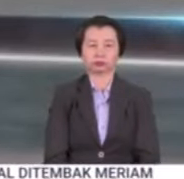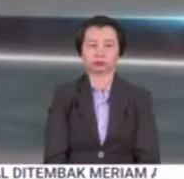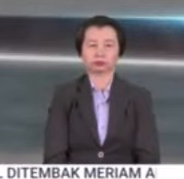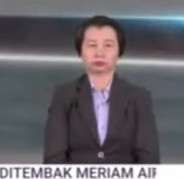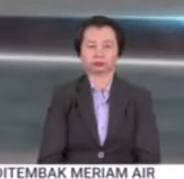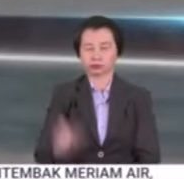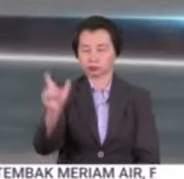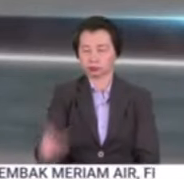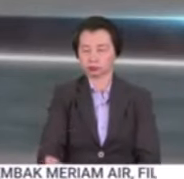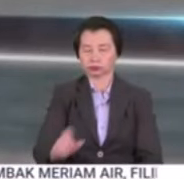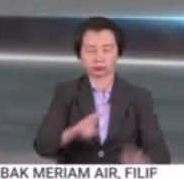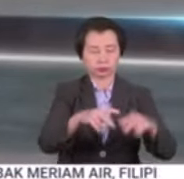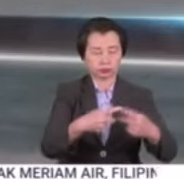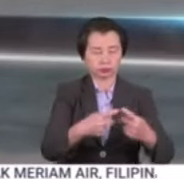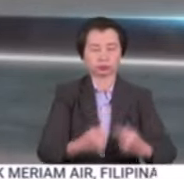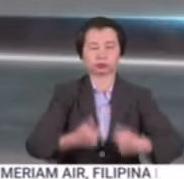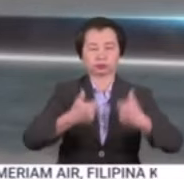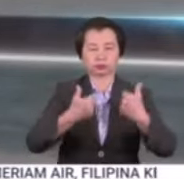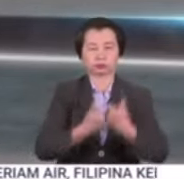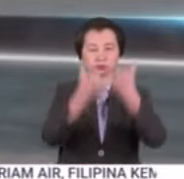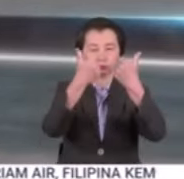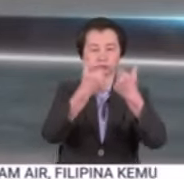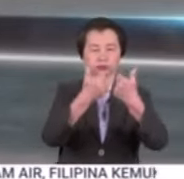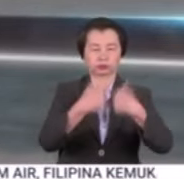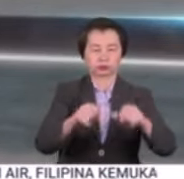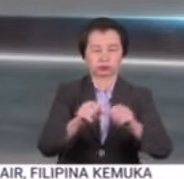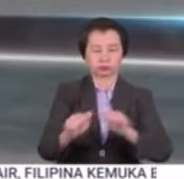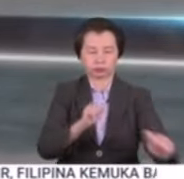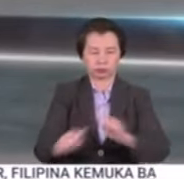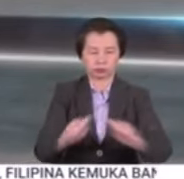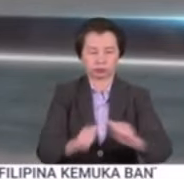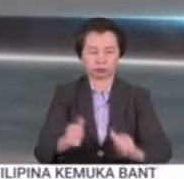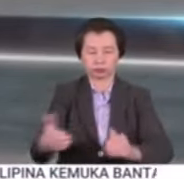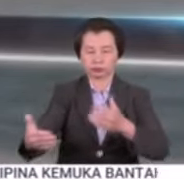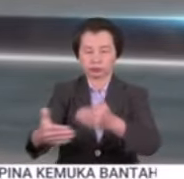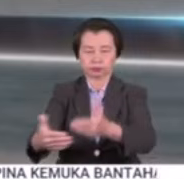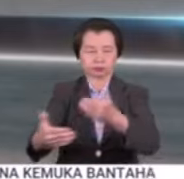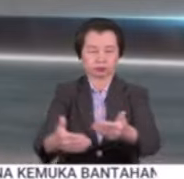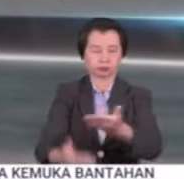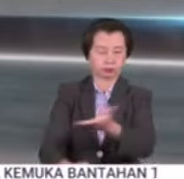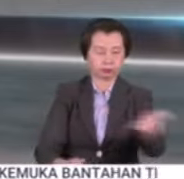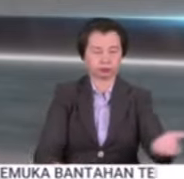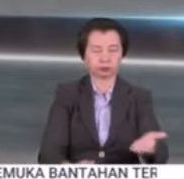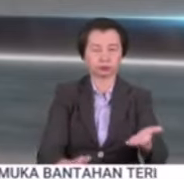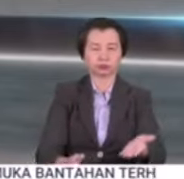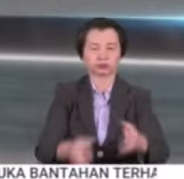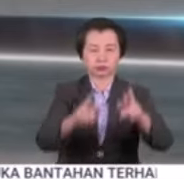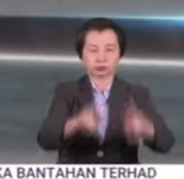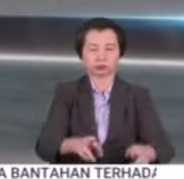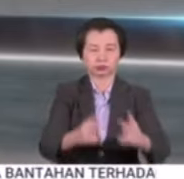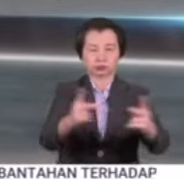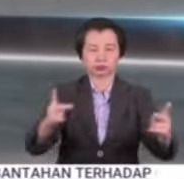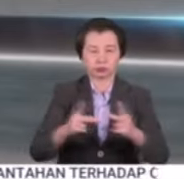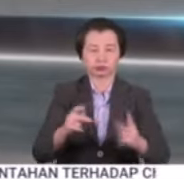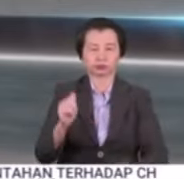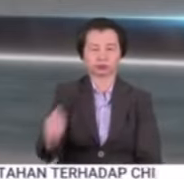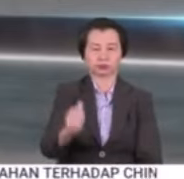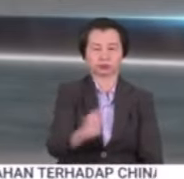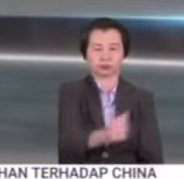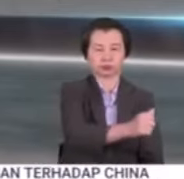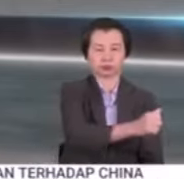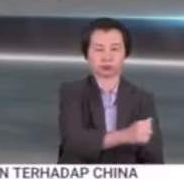calon dan padi bertanding piala dunia ke-15 terus memperkira activity mendekati keseluruhan daftar pemilih di kawasan masing-masing